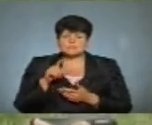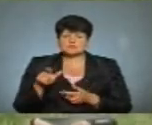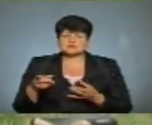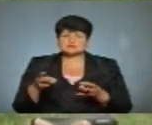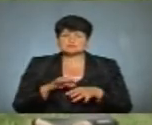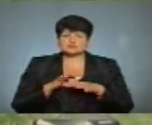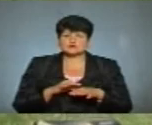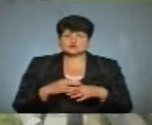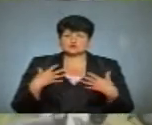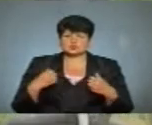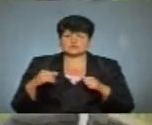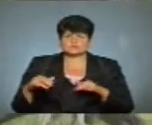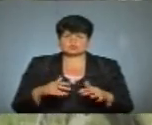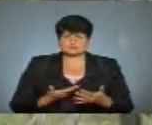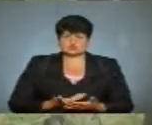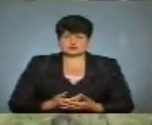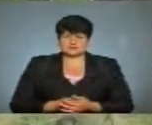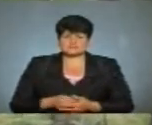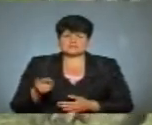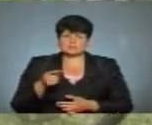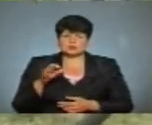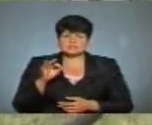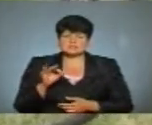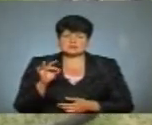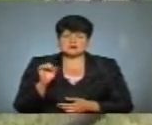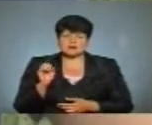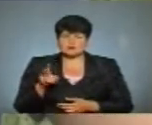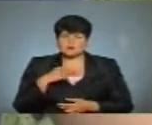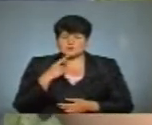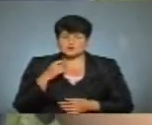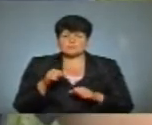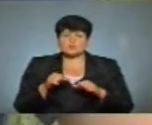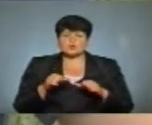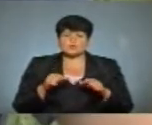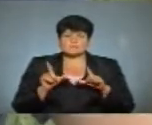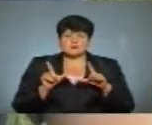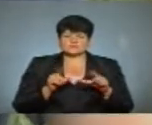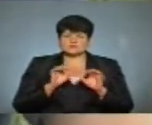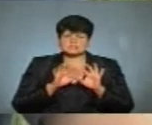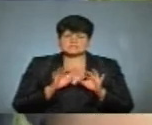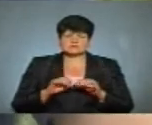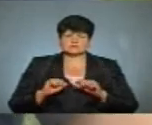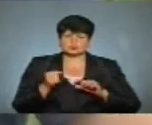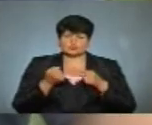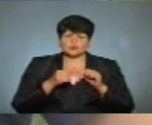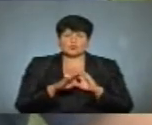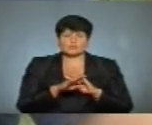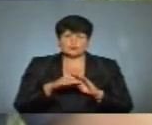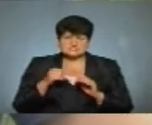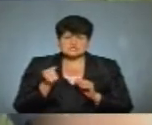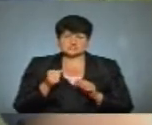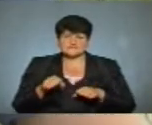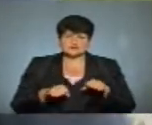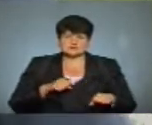вести здоровий спосіб життя. Тернополянин Олександр Рак каже, про марафон йому розповів товариш. У нього й позичив велосипед, щоб долучитися